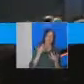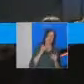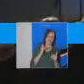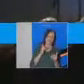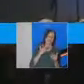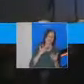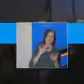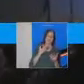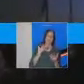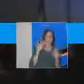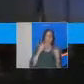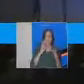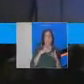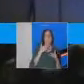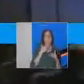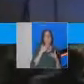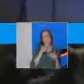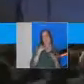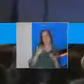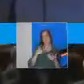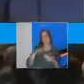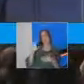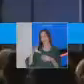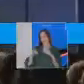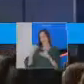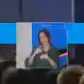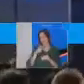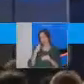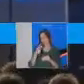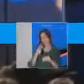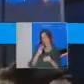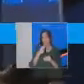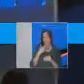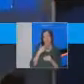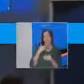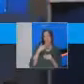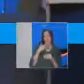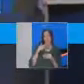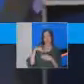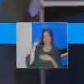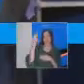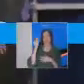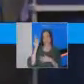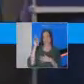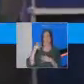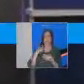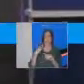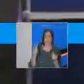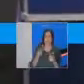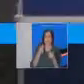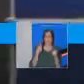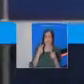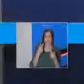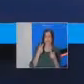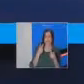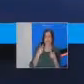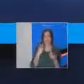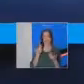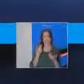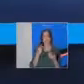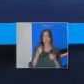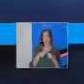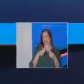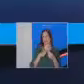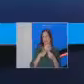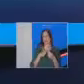מישראל, אבל שהם הולכים להצביע, אתה חושב שאתה הולך להצביע. האם אתה מסתכל על יהדות התפוצות ומחפש את המצע